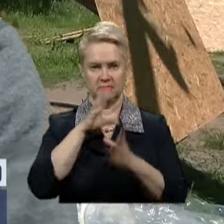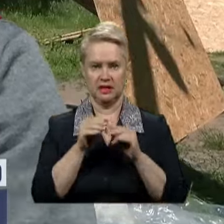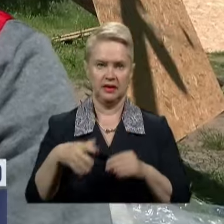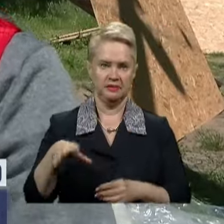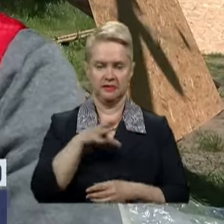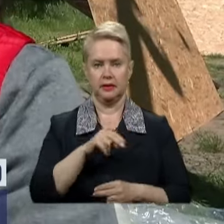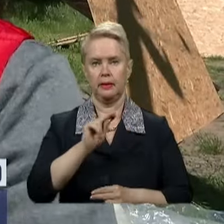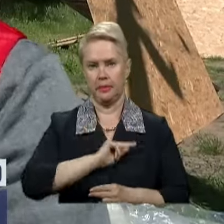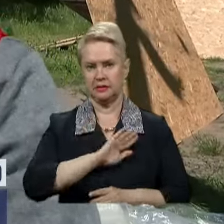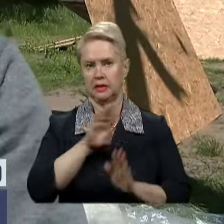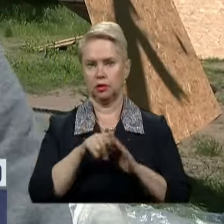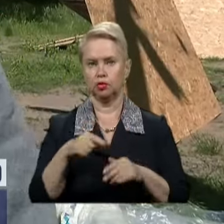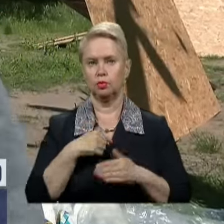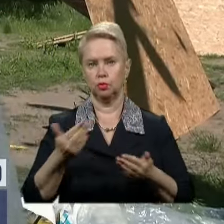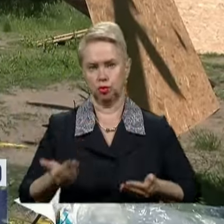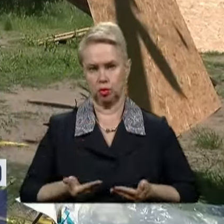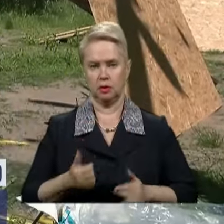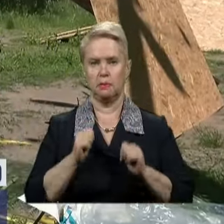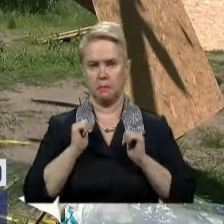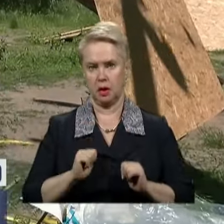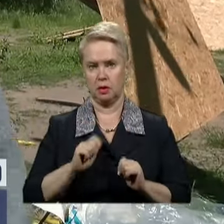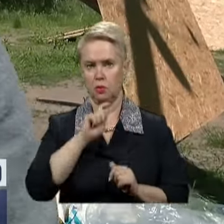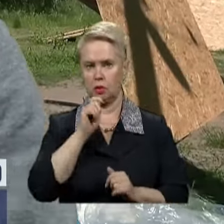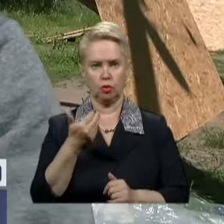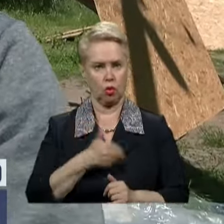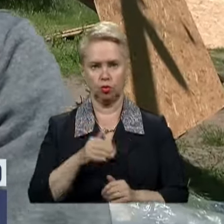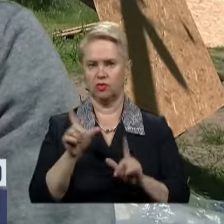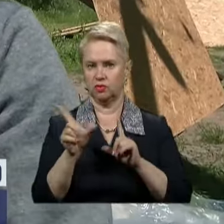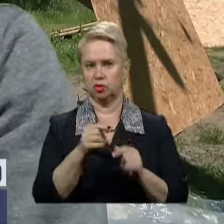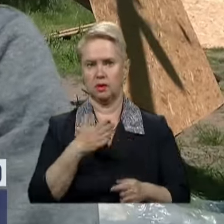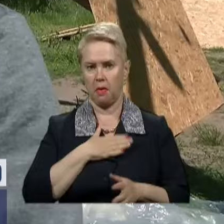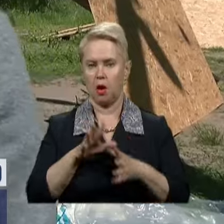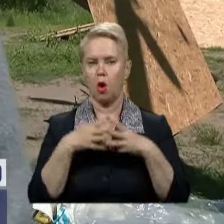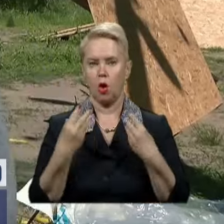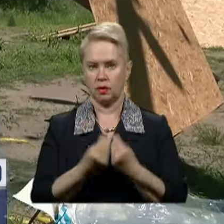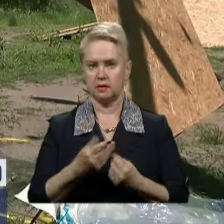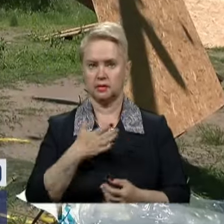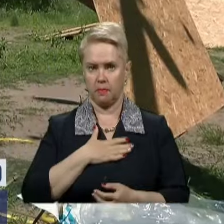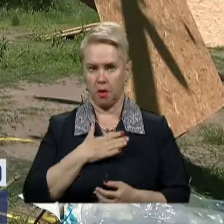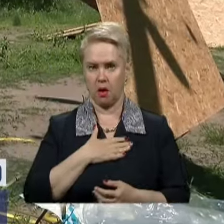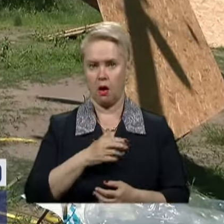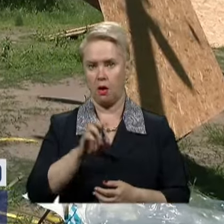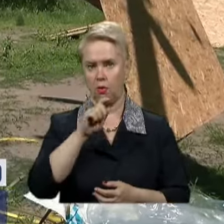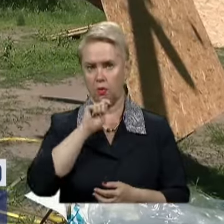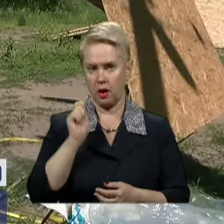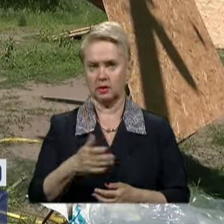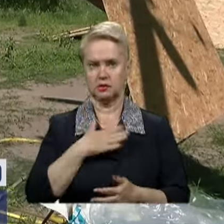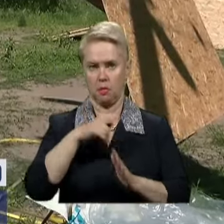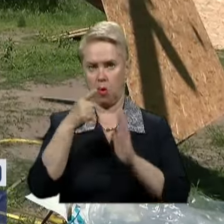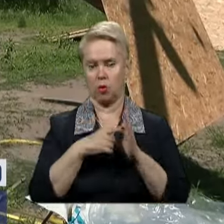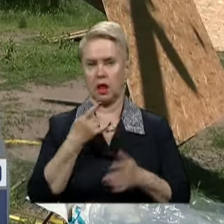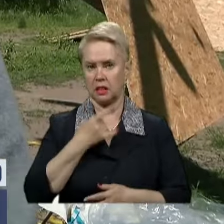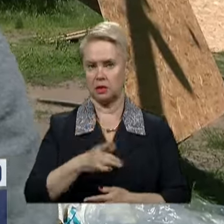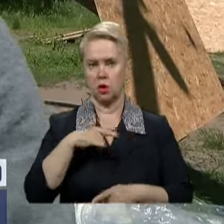всі працюють на те, щоб ми жили в мирній країні. Я не хочу виїжджати. Це моя родина, це моя країна, це мій город, де я